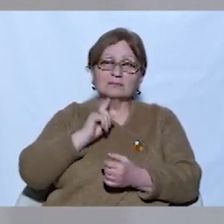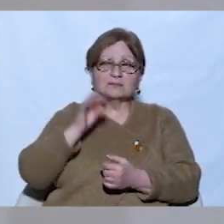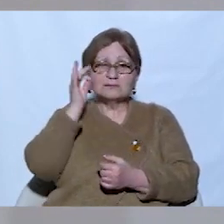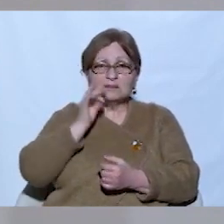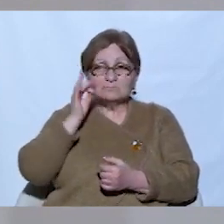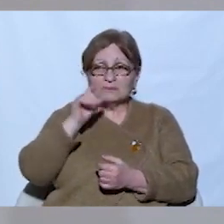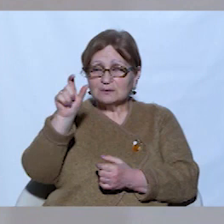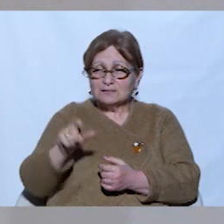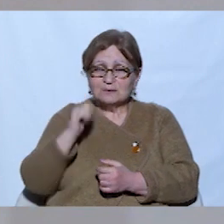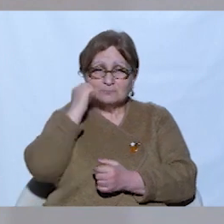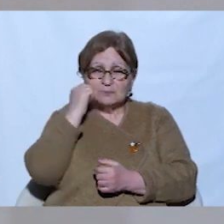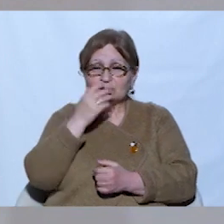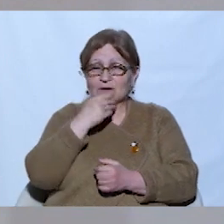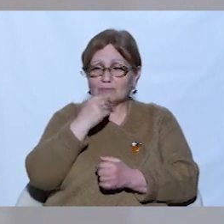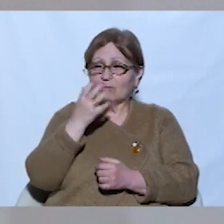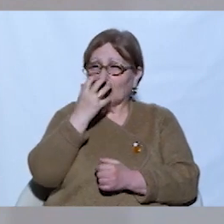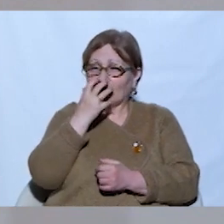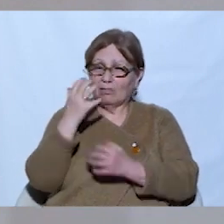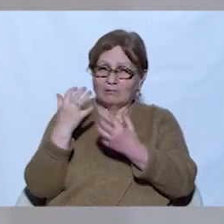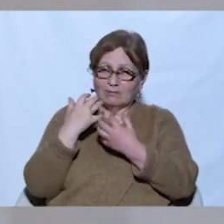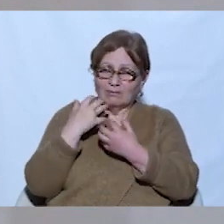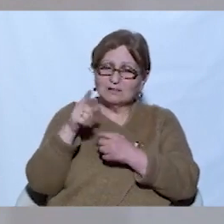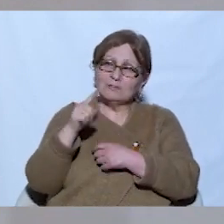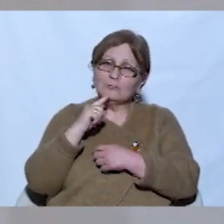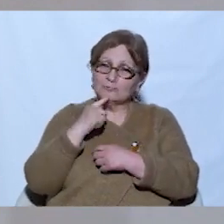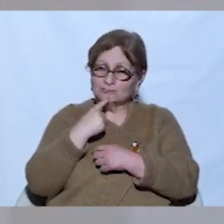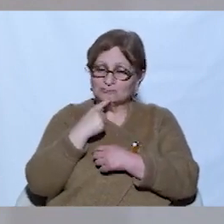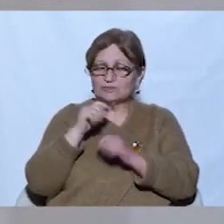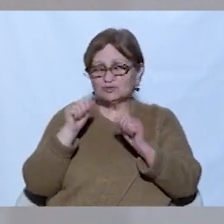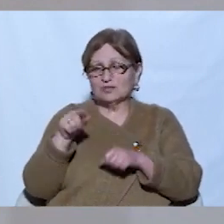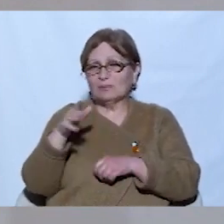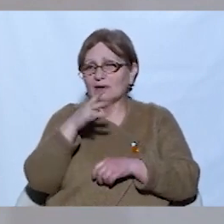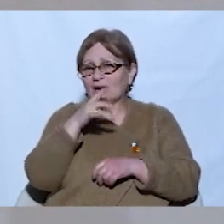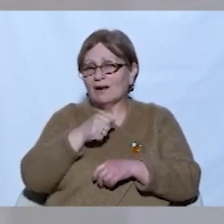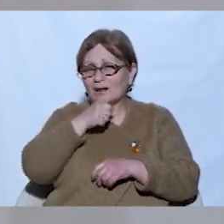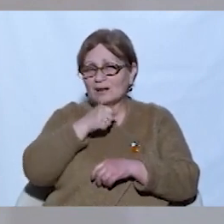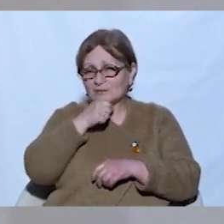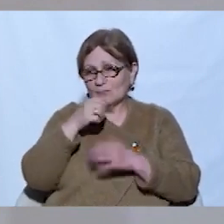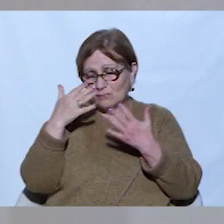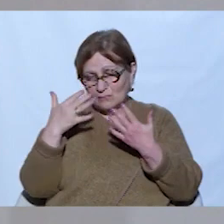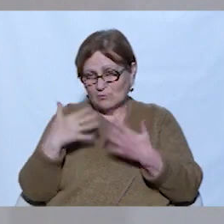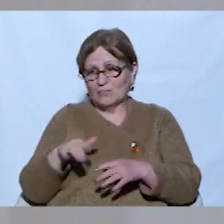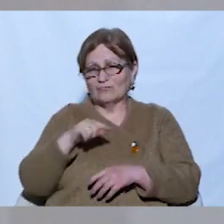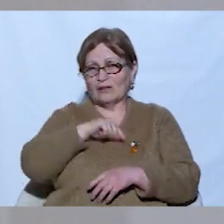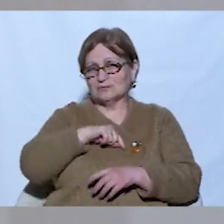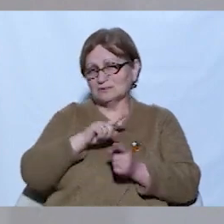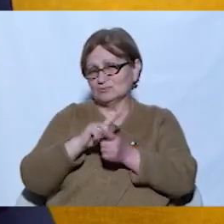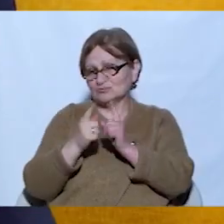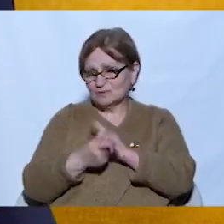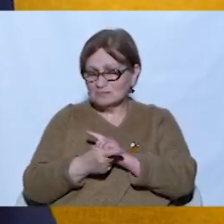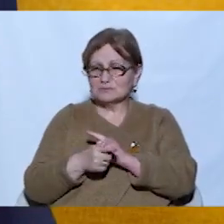მაგრამ რატომღაც ტკბილ ბებია ბაბუასთან ასოცირდება და მათ უჭირთ, შეიძლება ეს იყოს ასაკი მათი და